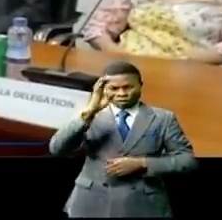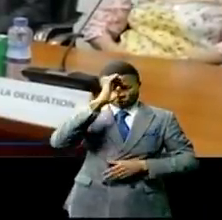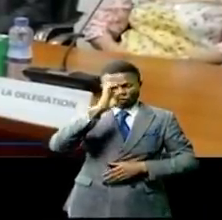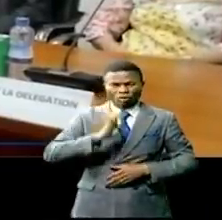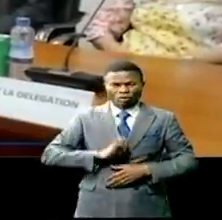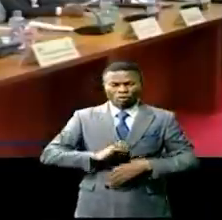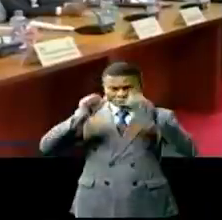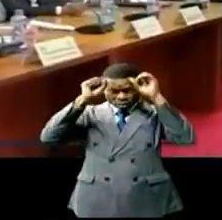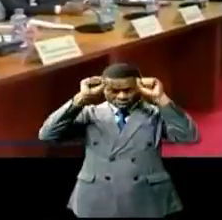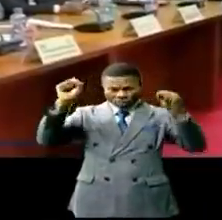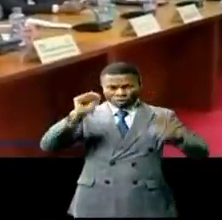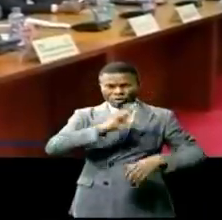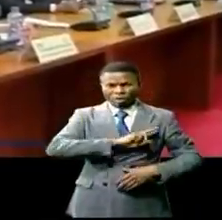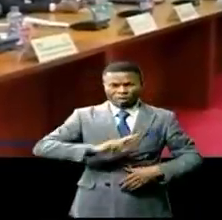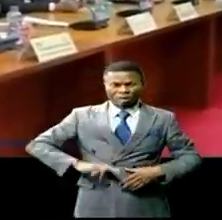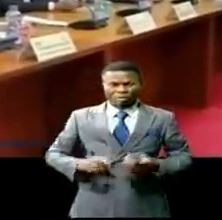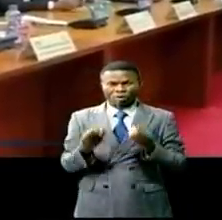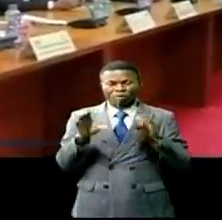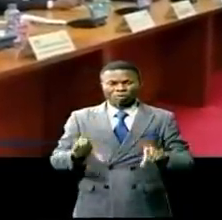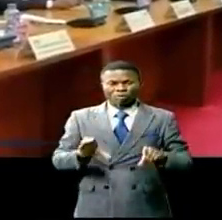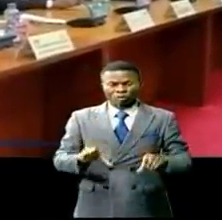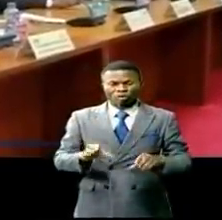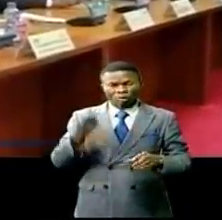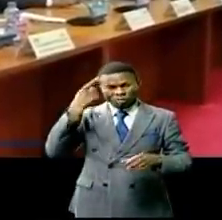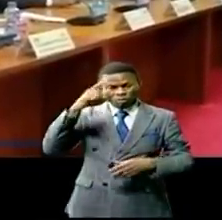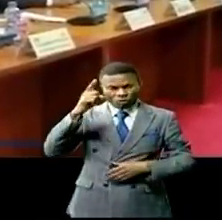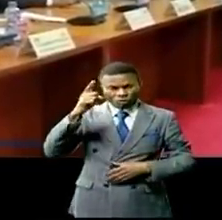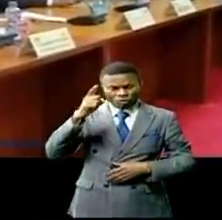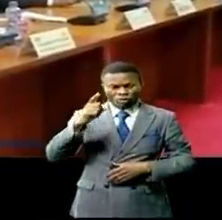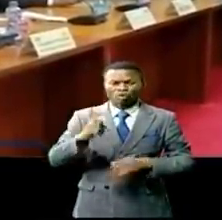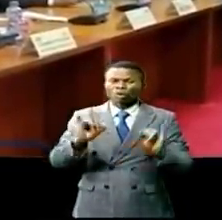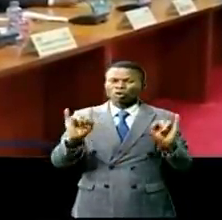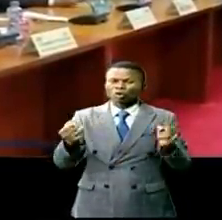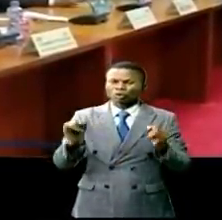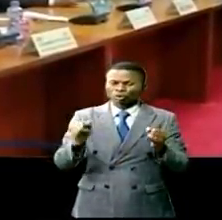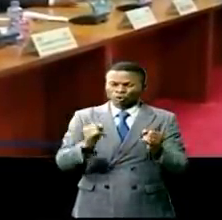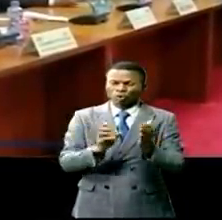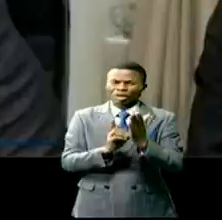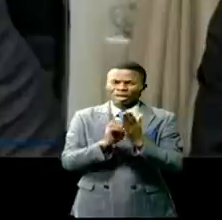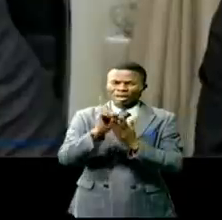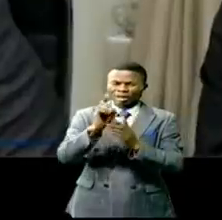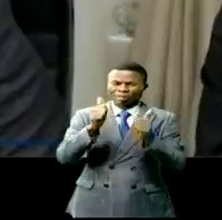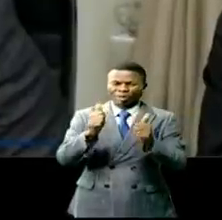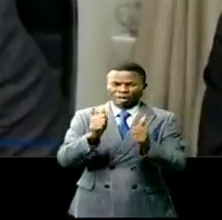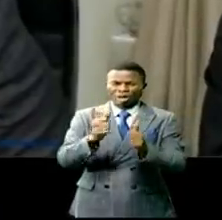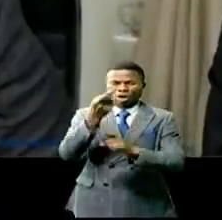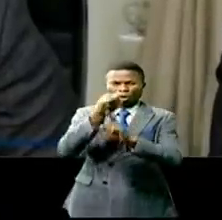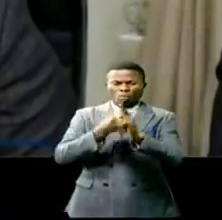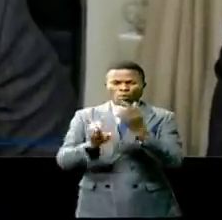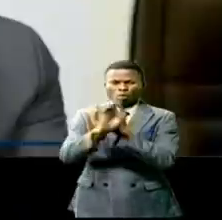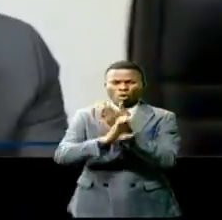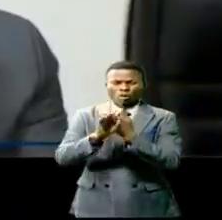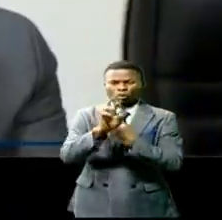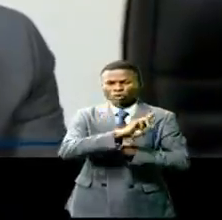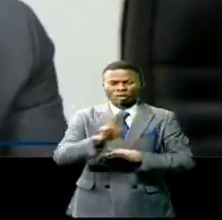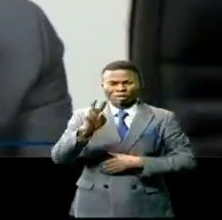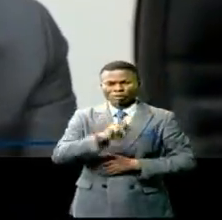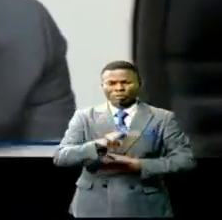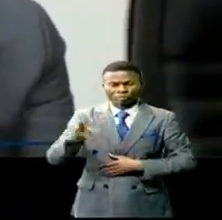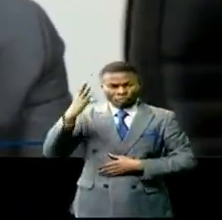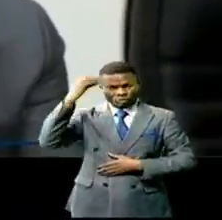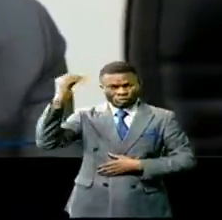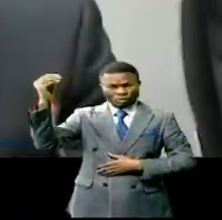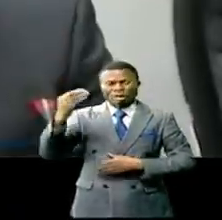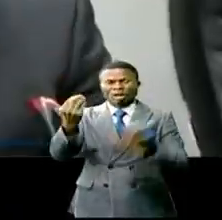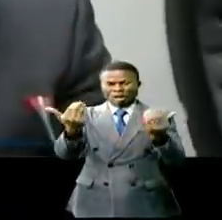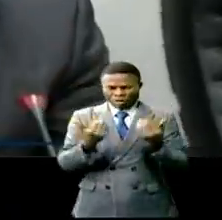président de la république pour pouvoir tenir les jeux en 2022 navail a pas que les sports et à la volonté